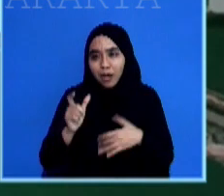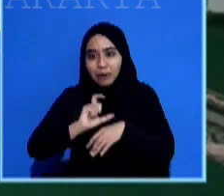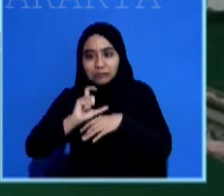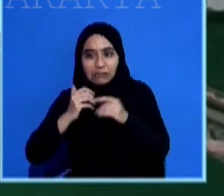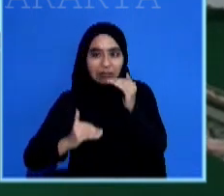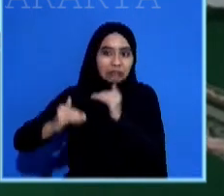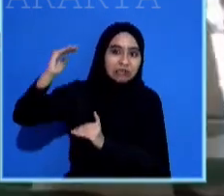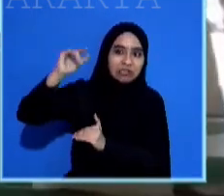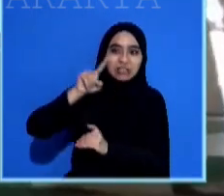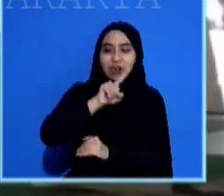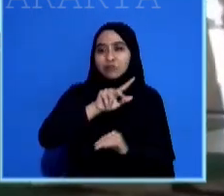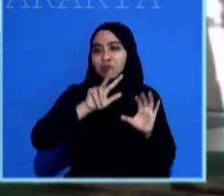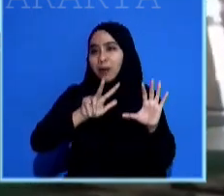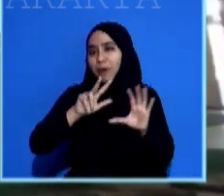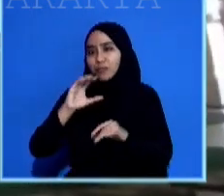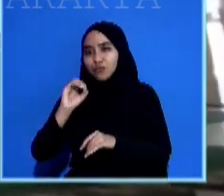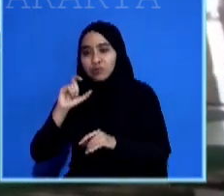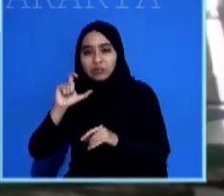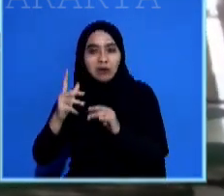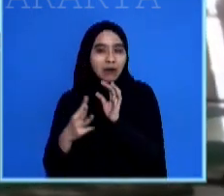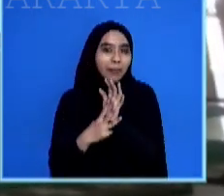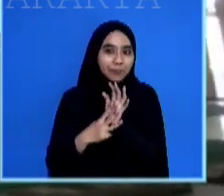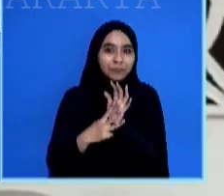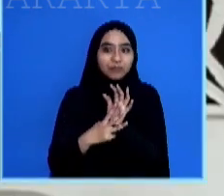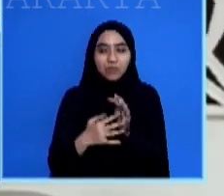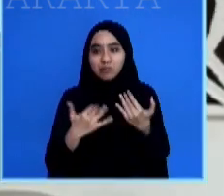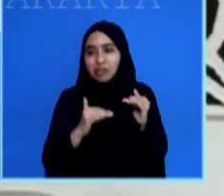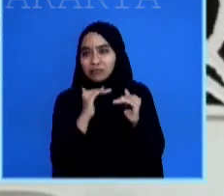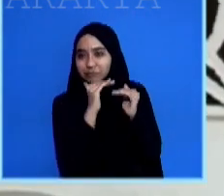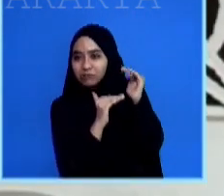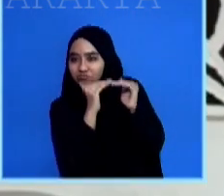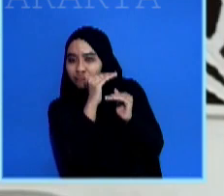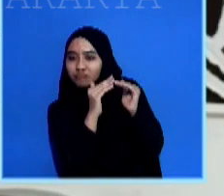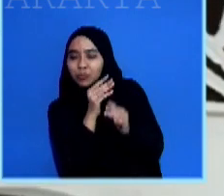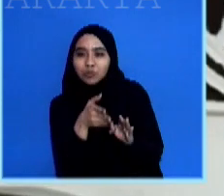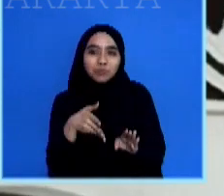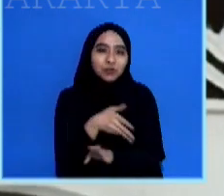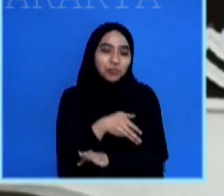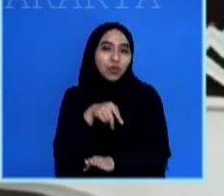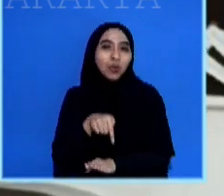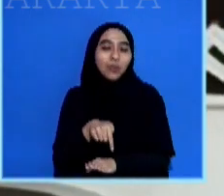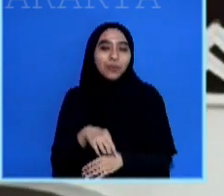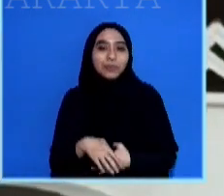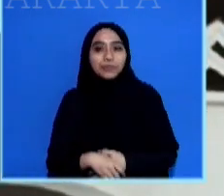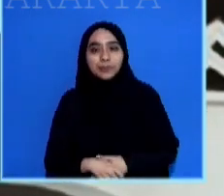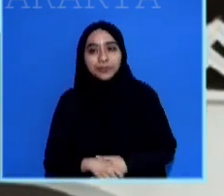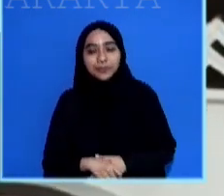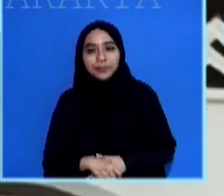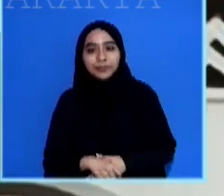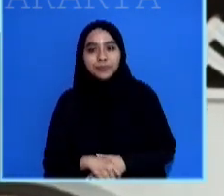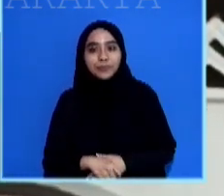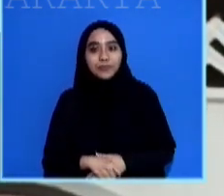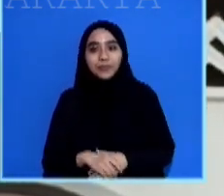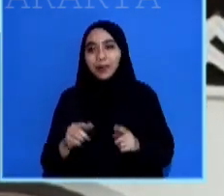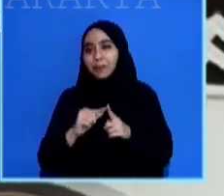sekitar 180 cm dari tinggi bangunan aslinya ada ornamen yang itu memang khas dari Pako alam